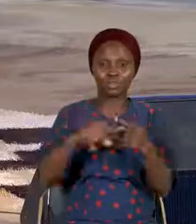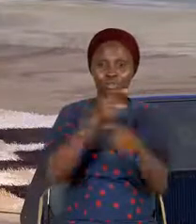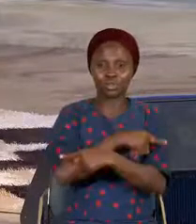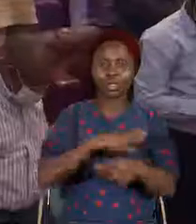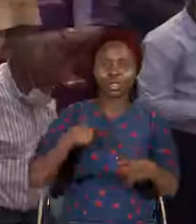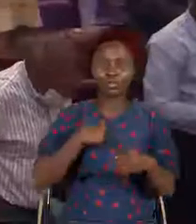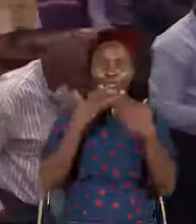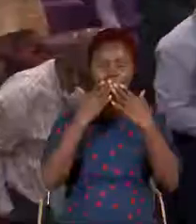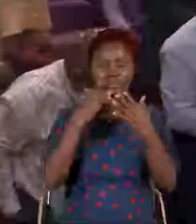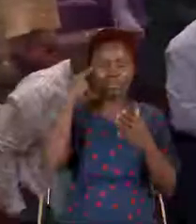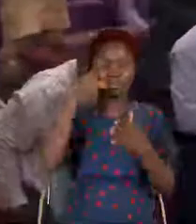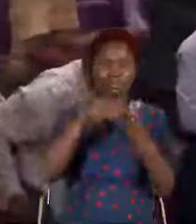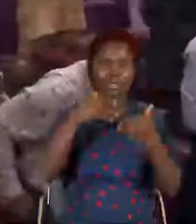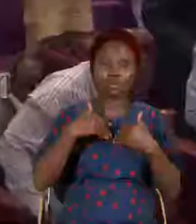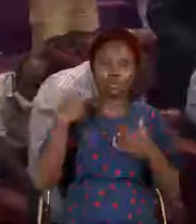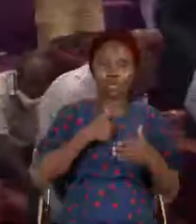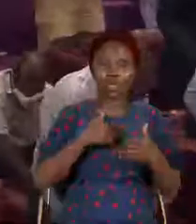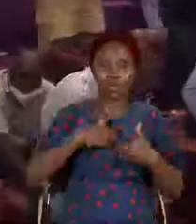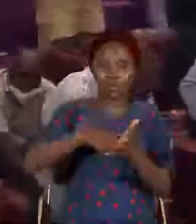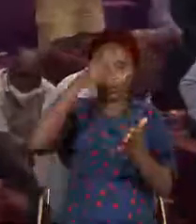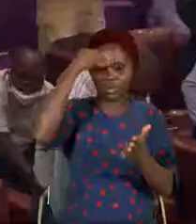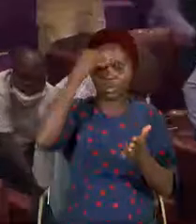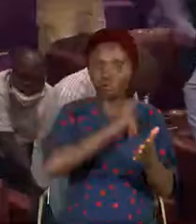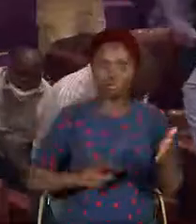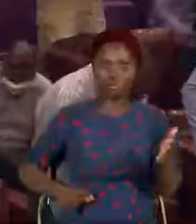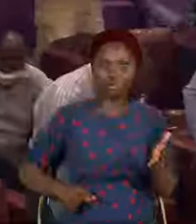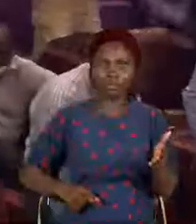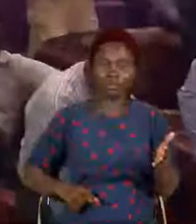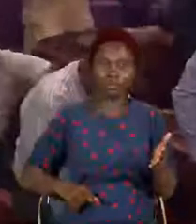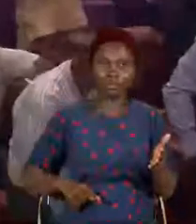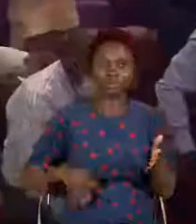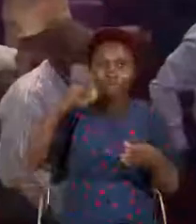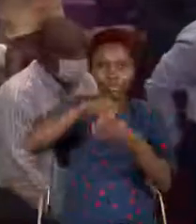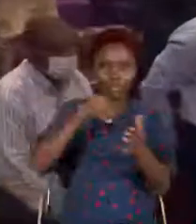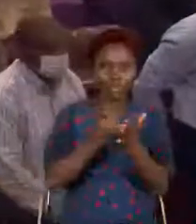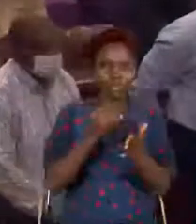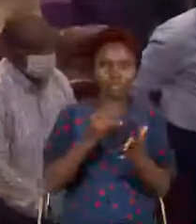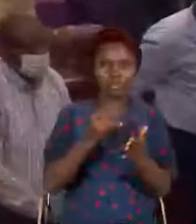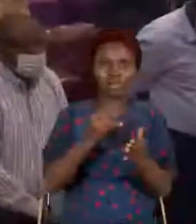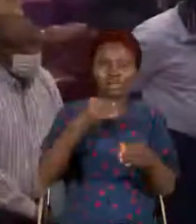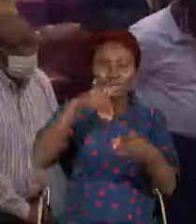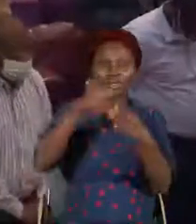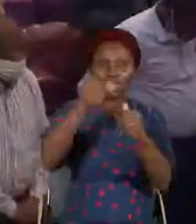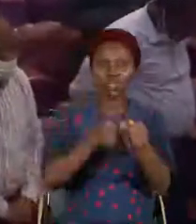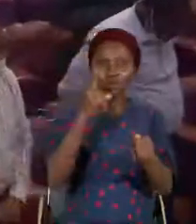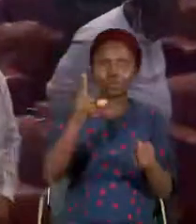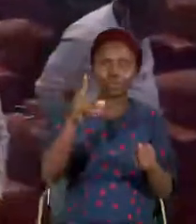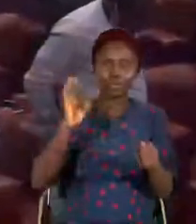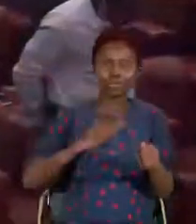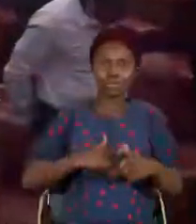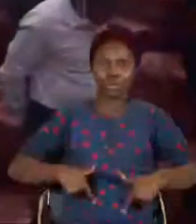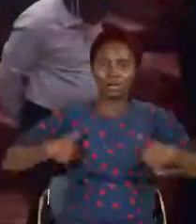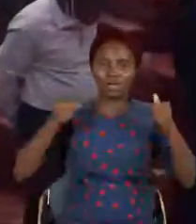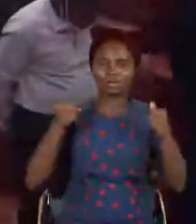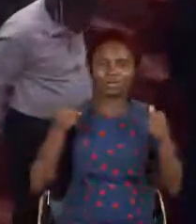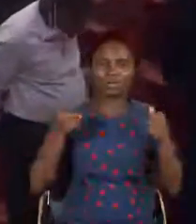révélation aujourd'hui. Nous te remercions pour ce que nous avons appris. Seigneur, opère cela, accomplis cela dans chacune